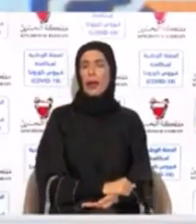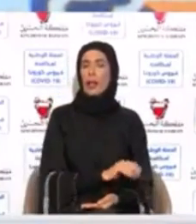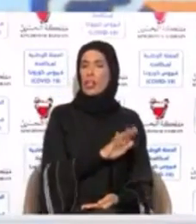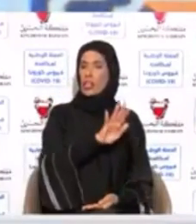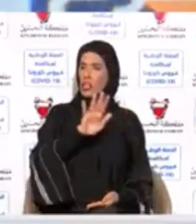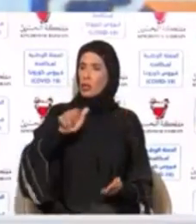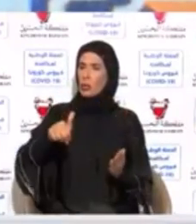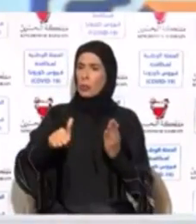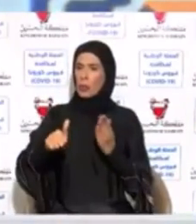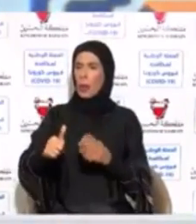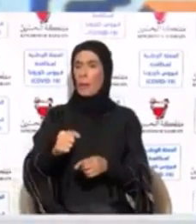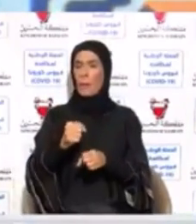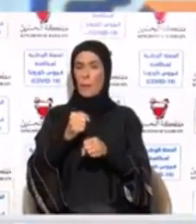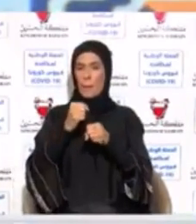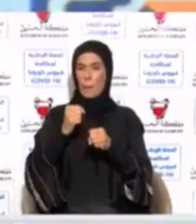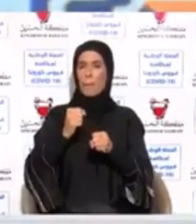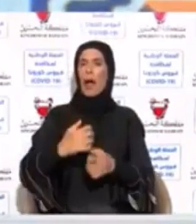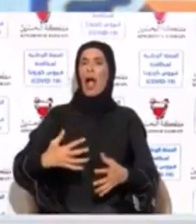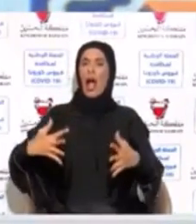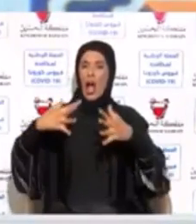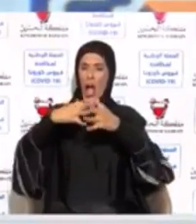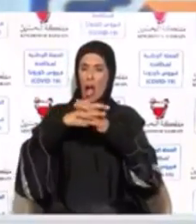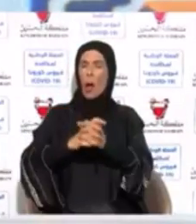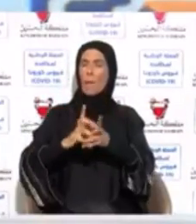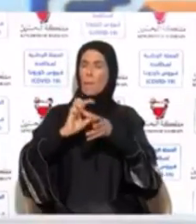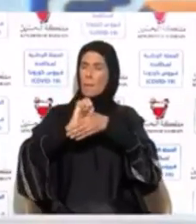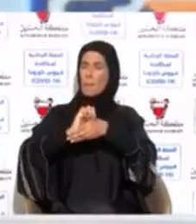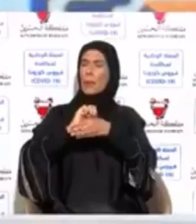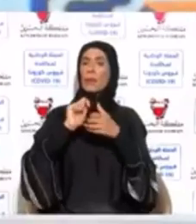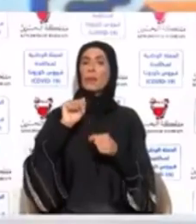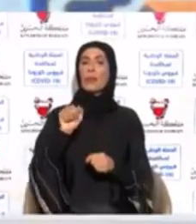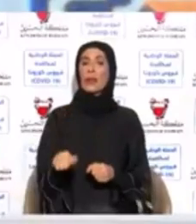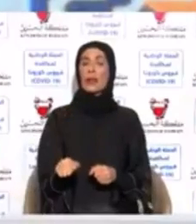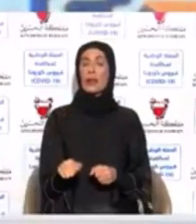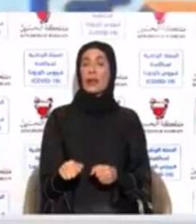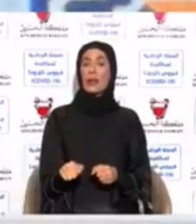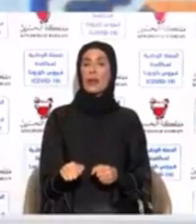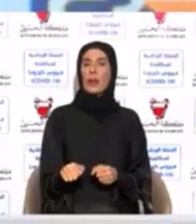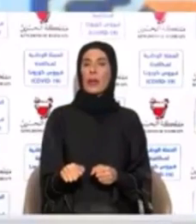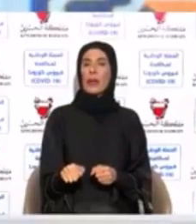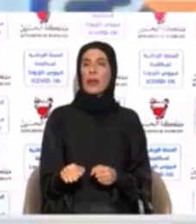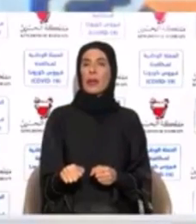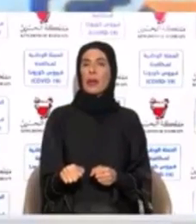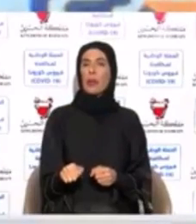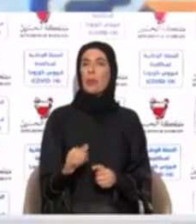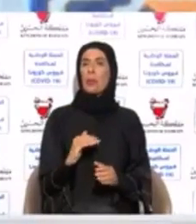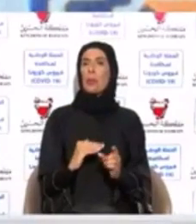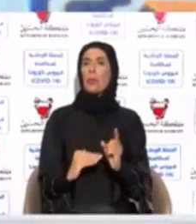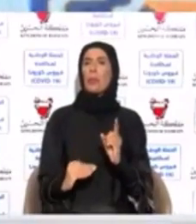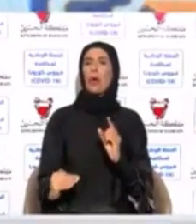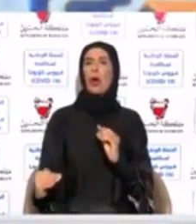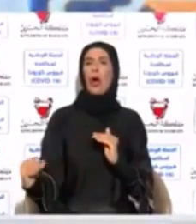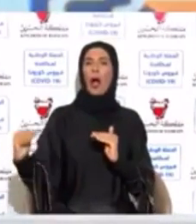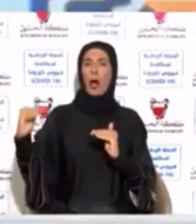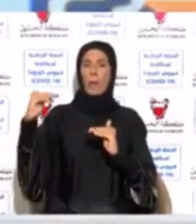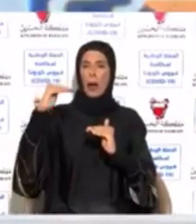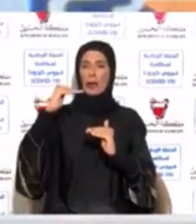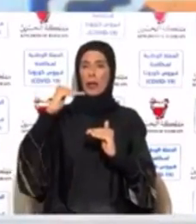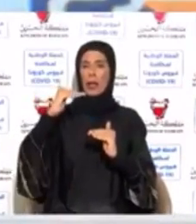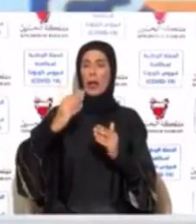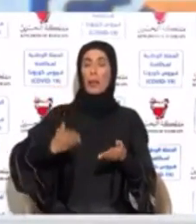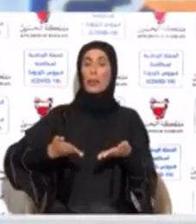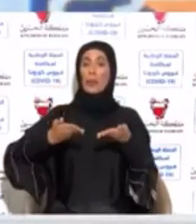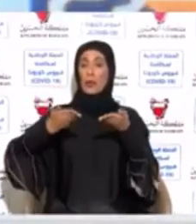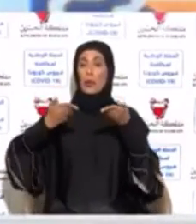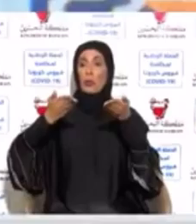الشعب وتمسكهم وتعاضدهم مع بعضهم بعض، بحيث أن يكون هناك في تقديم لأعلى مستويات الخدمة